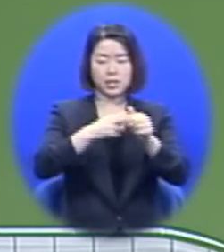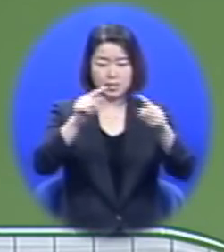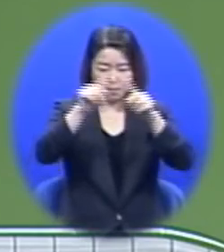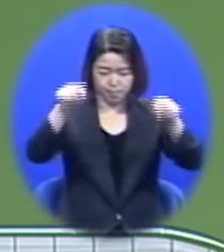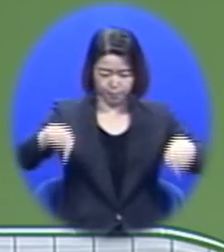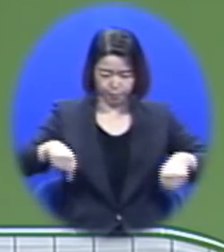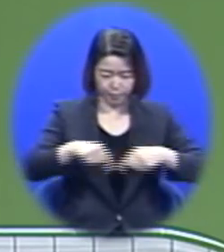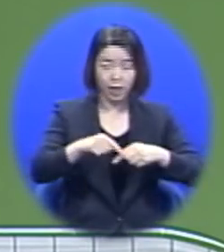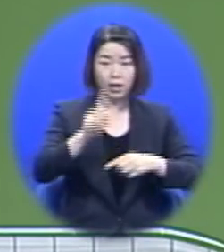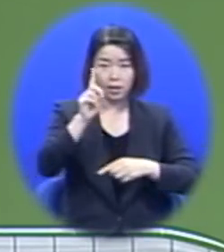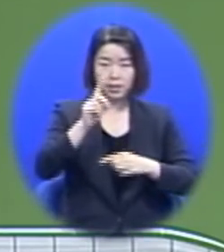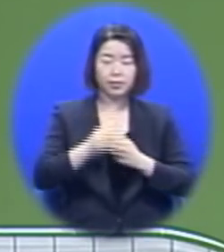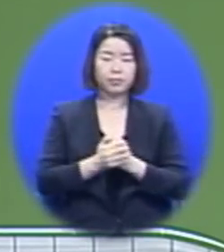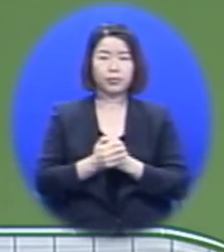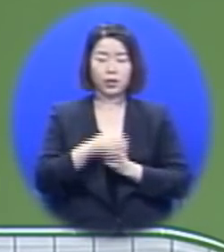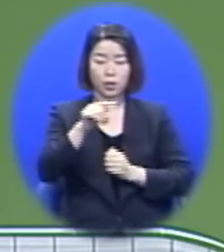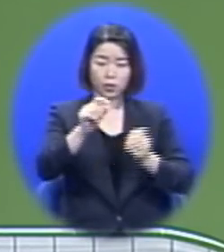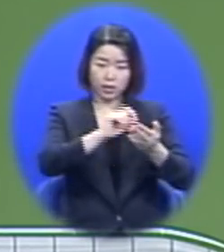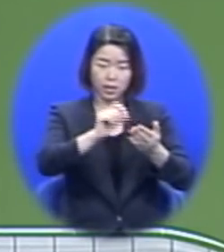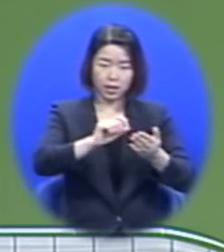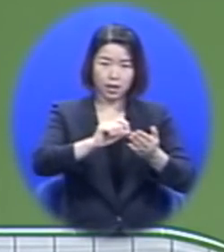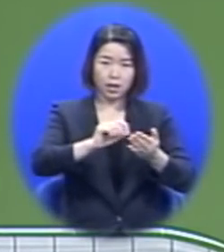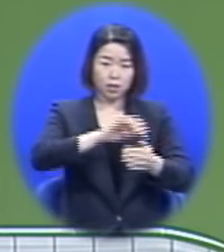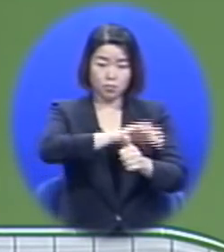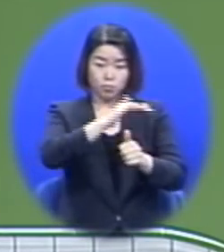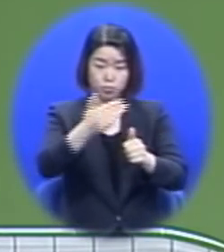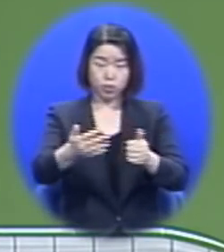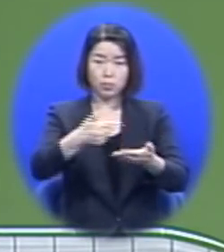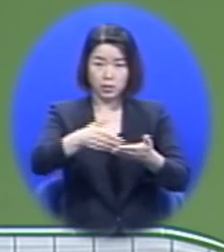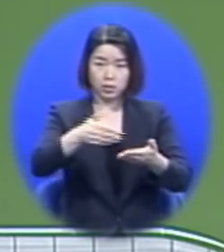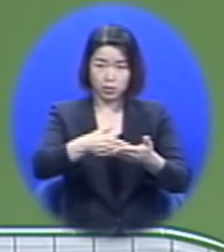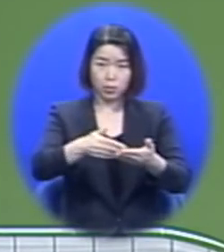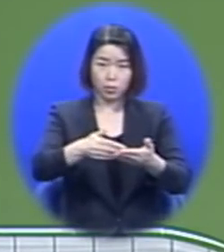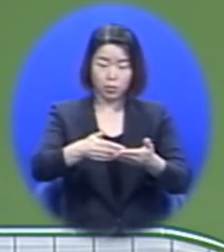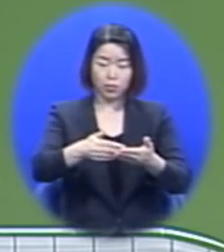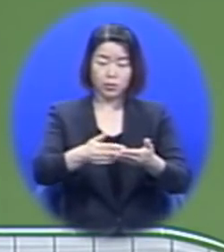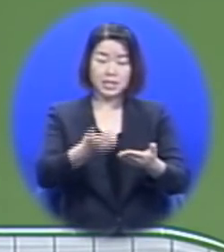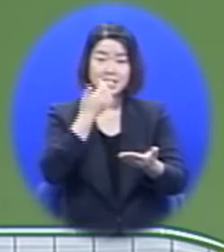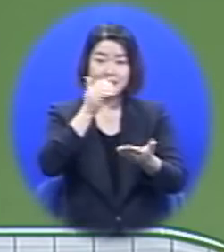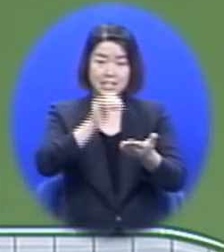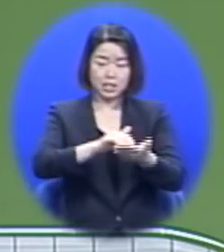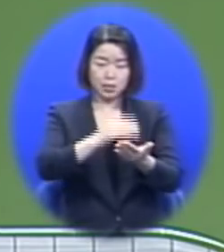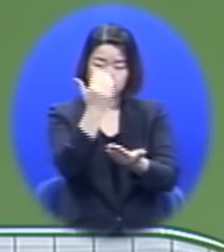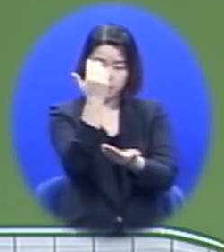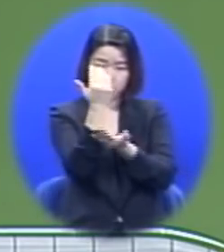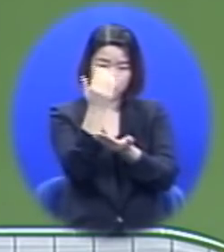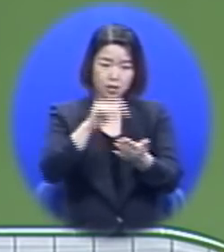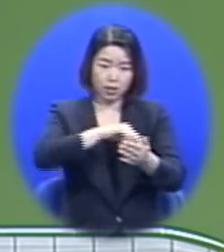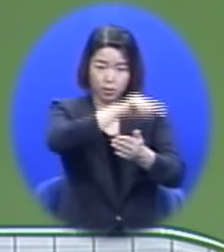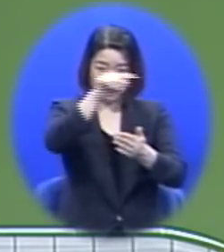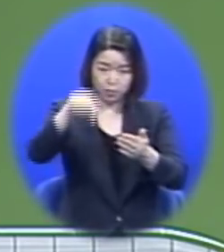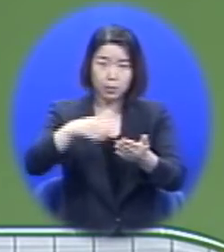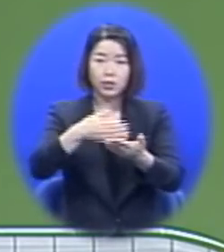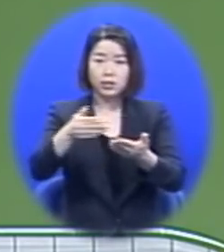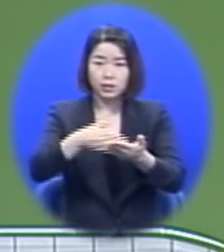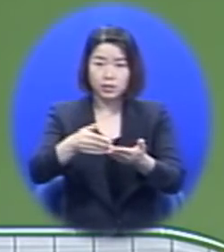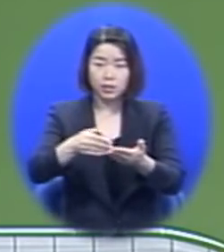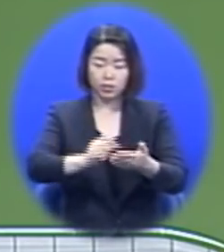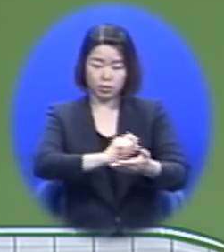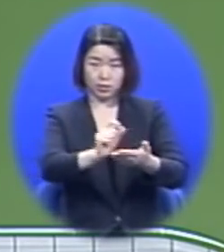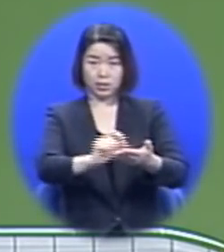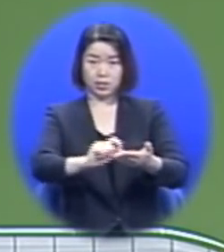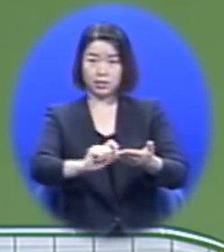하나 꺼냈습니다. 그리고 거기에다 무덤을 그렸습니다. 거기에 묘비를 세웠습니다. 그리고 거기에 그렇게